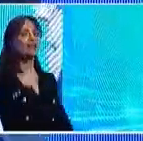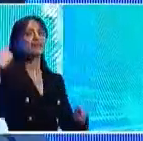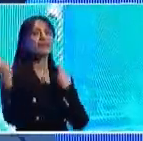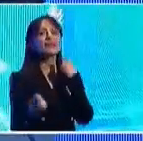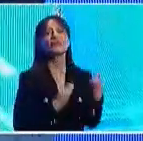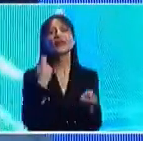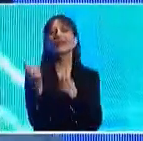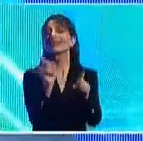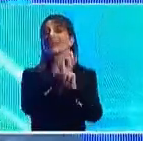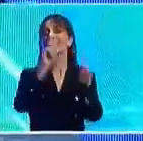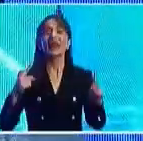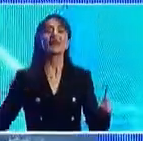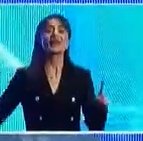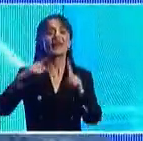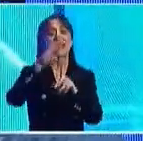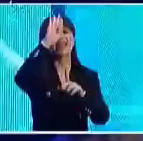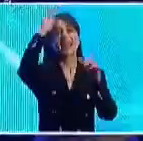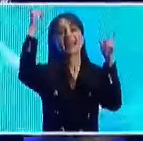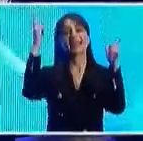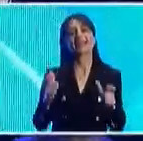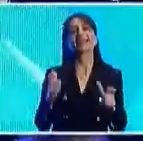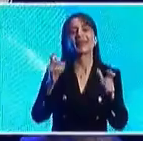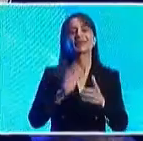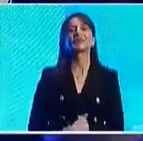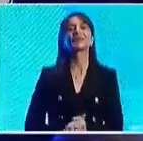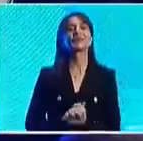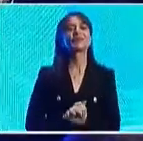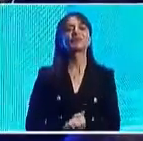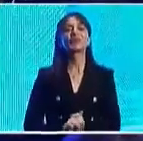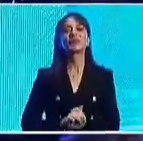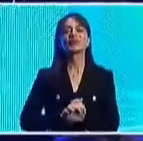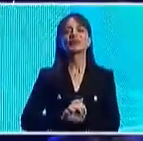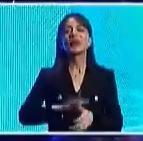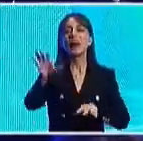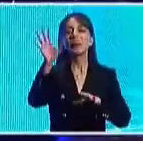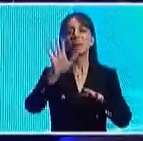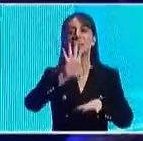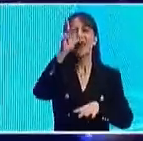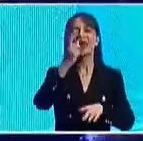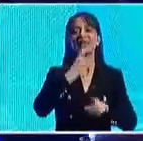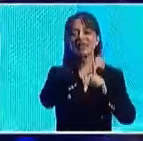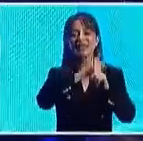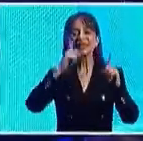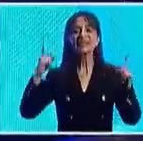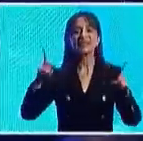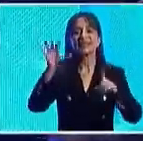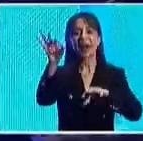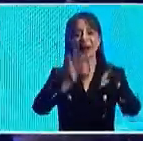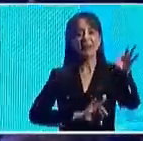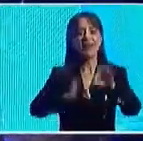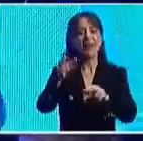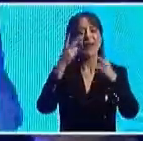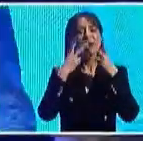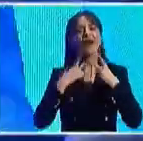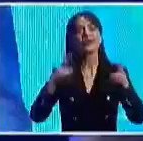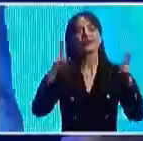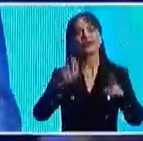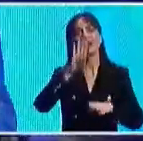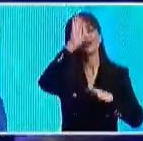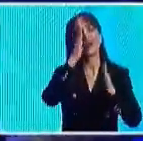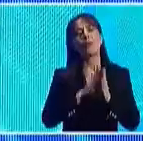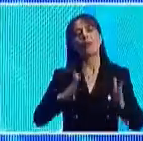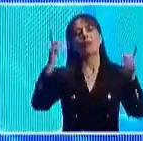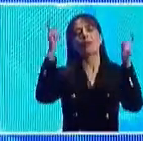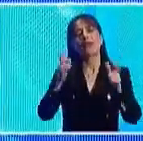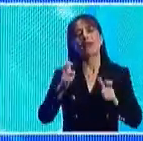Uğraştıran değil, ulaştıran İstanbul 5 adımlık stratejik planı açıklıyor. İstanbul Büyükşehir Belediye